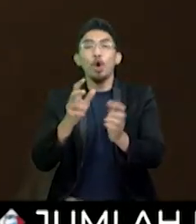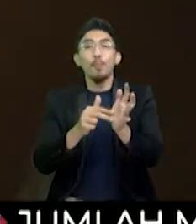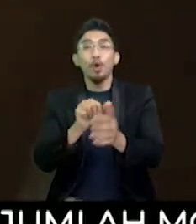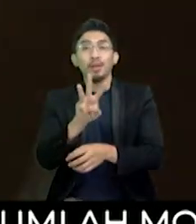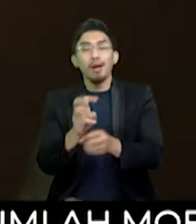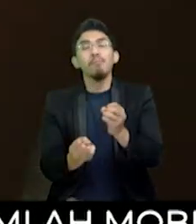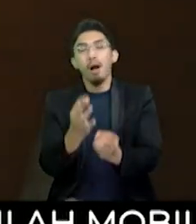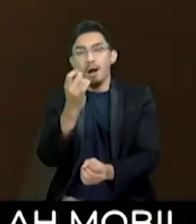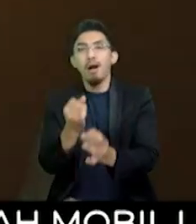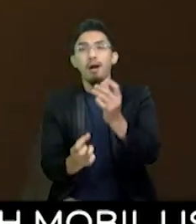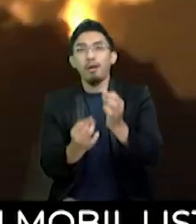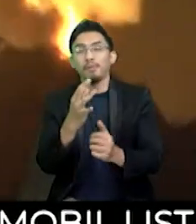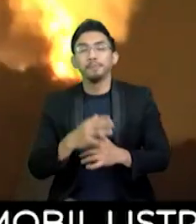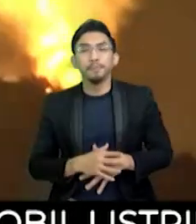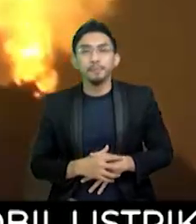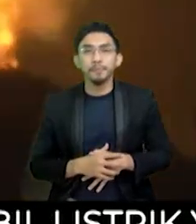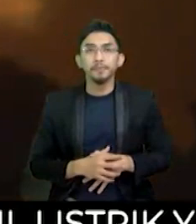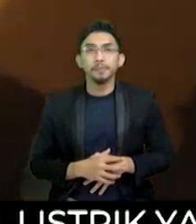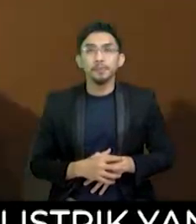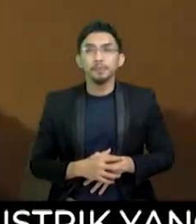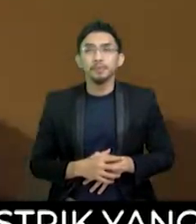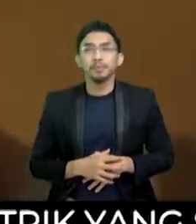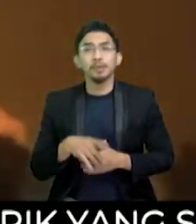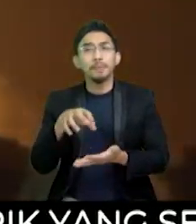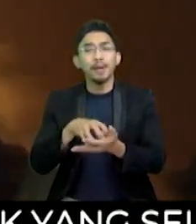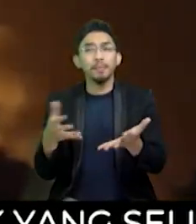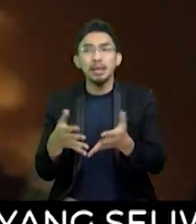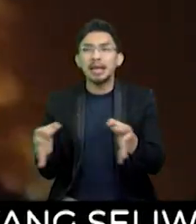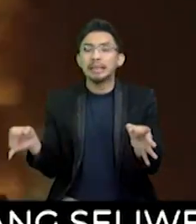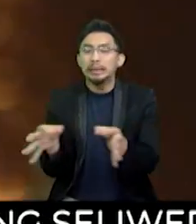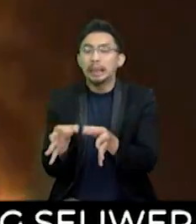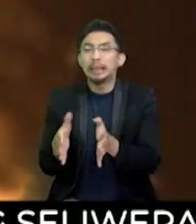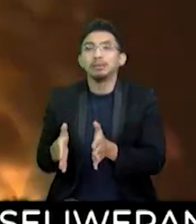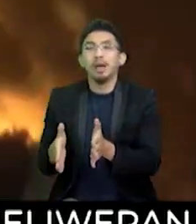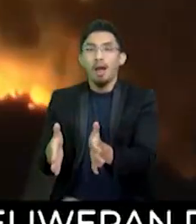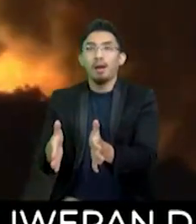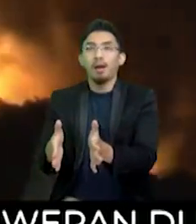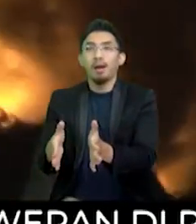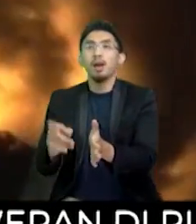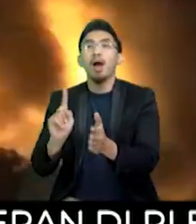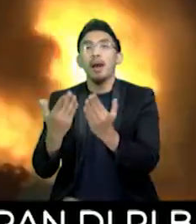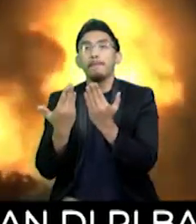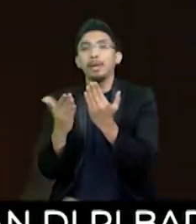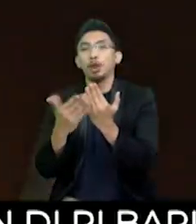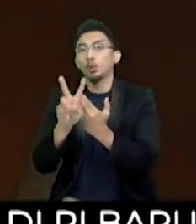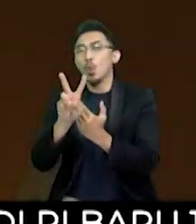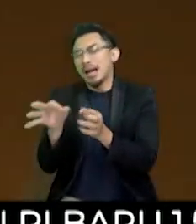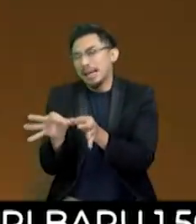Pertalite. Posisi tangki berada dekat dengan jalan raya, tepatnya berada di pintu 2 kilang Pertamina Unit 4 Cilacap.